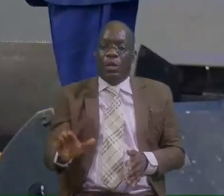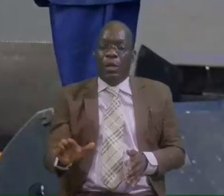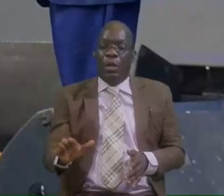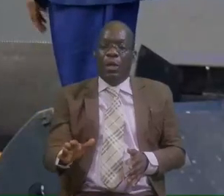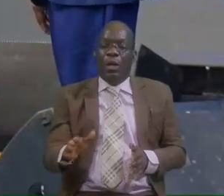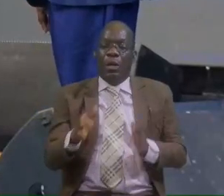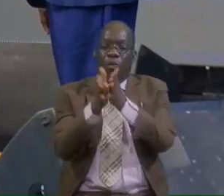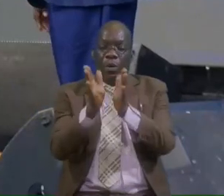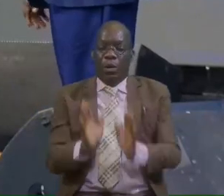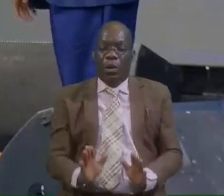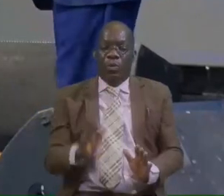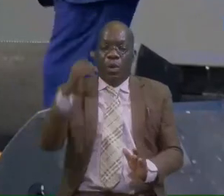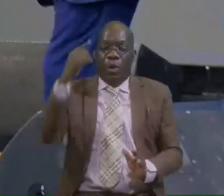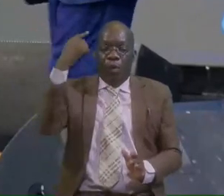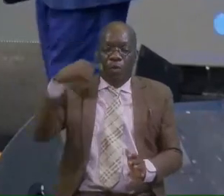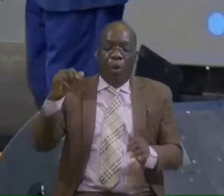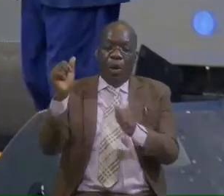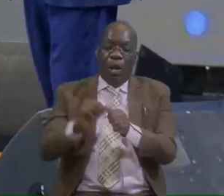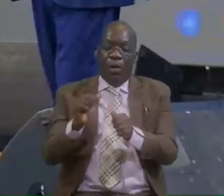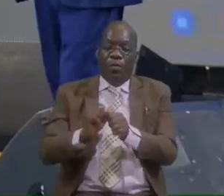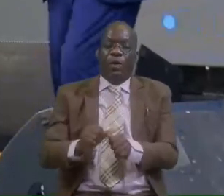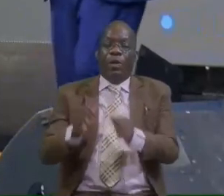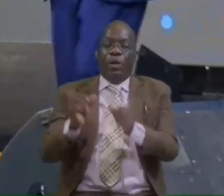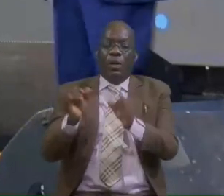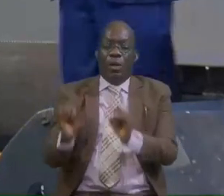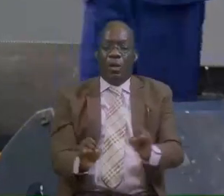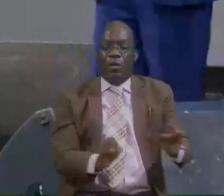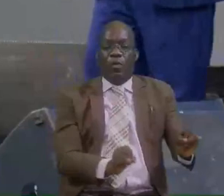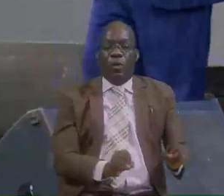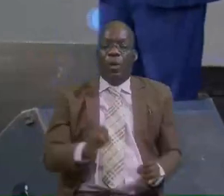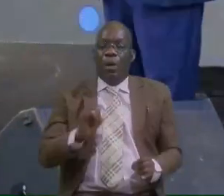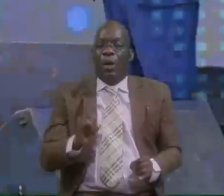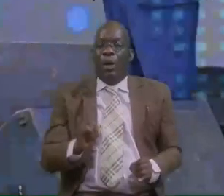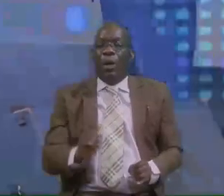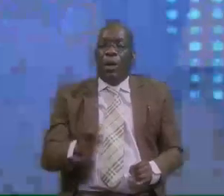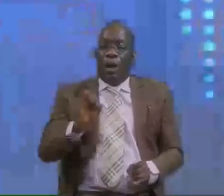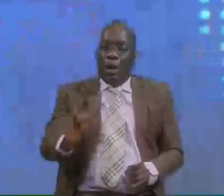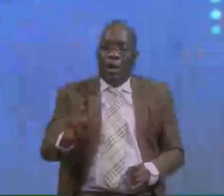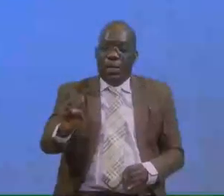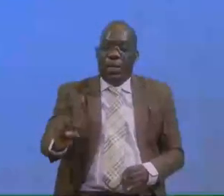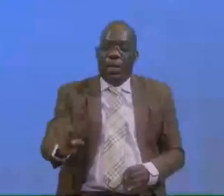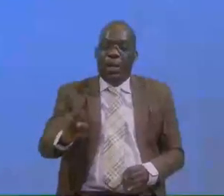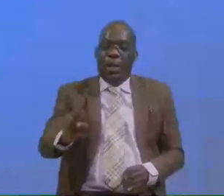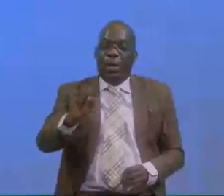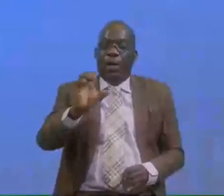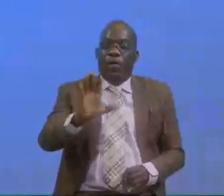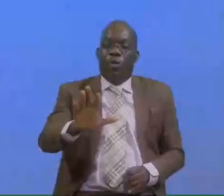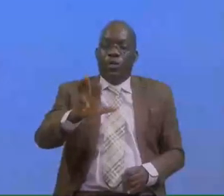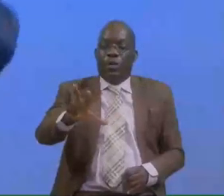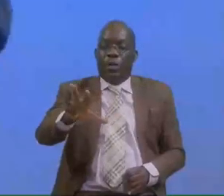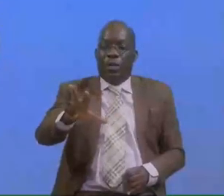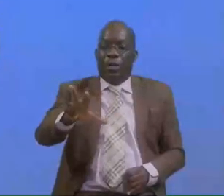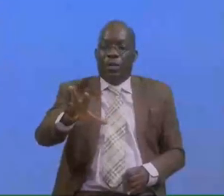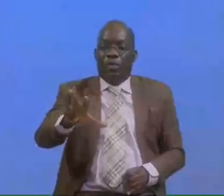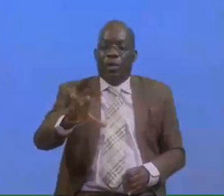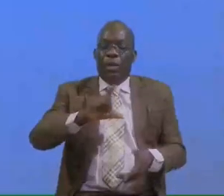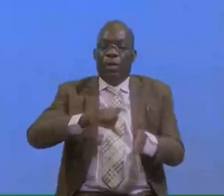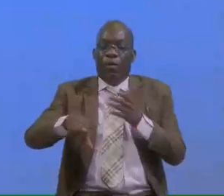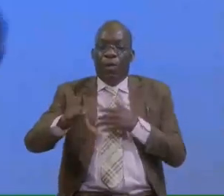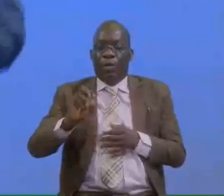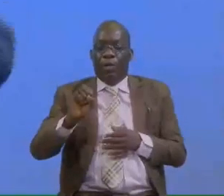l'intercesseur impartial pour chaque individu. Nous sommes en Ésaïe 53. Lisons à partir